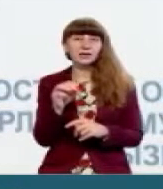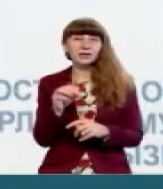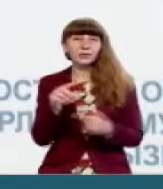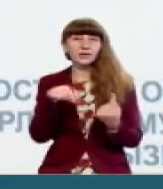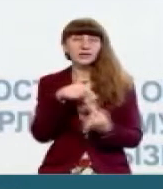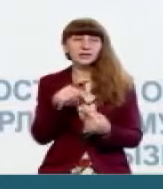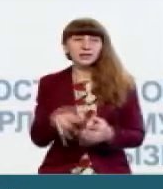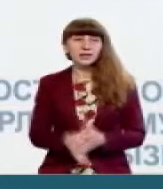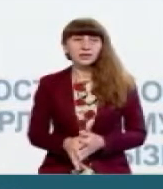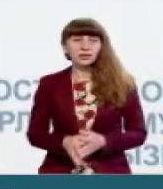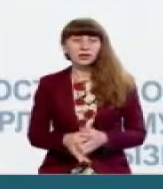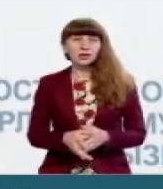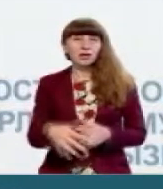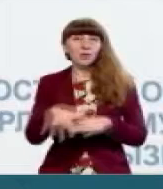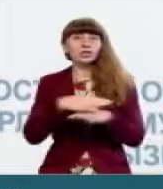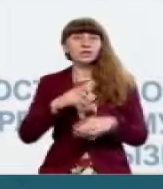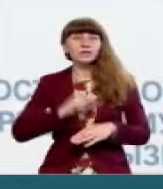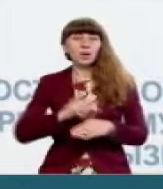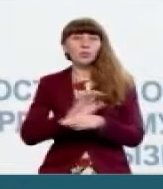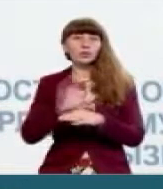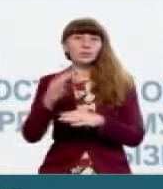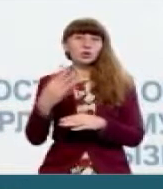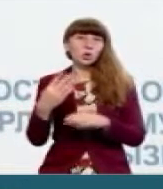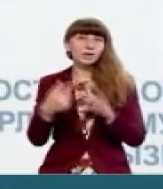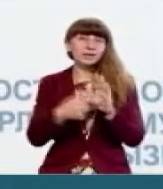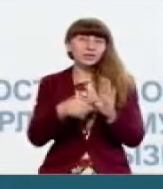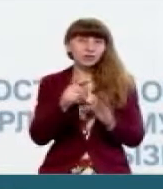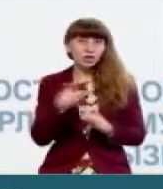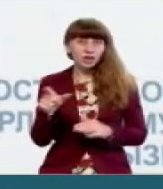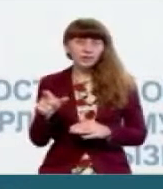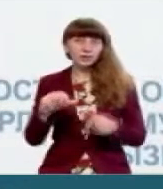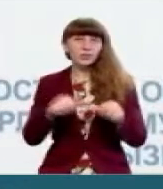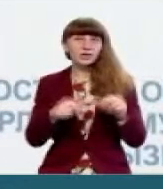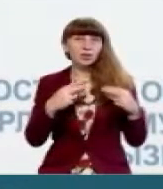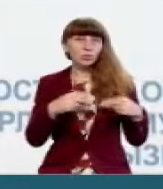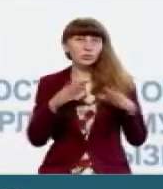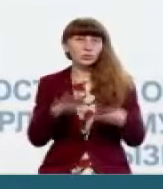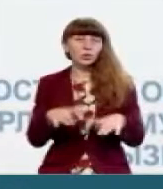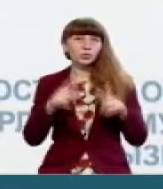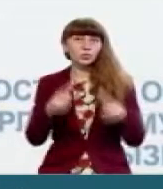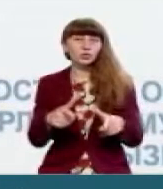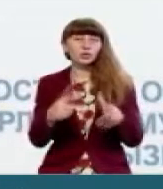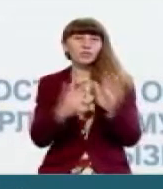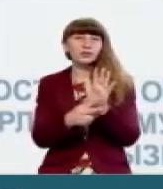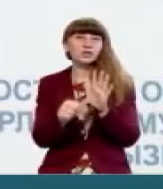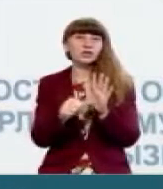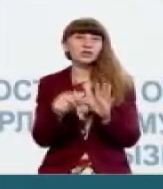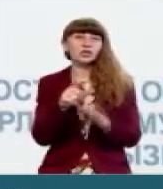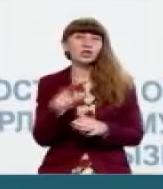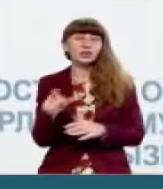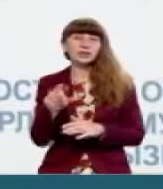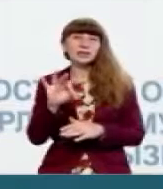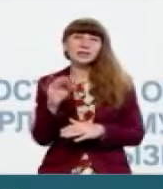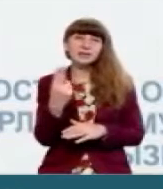әлеуметтік жұмыс орындарына жоспар бойынша 21, жастар практикасына 15 адам орналастырылды. Ауданға көшіру картасын сәйкес,